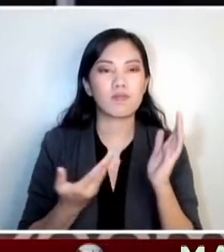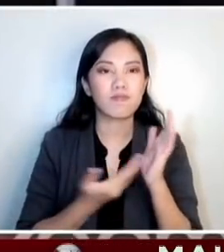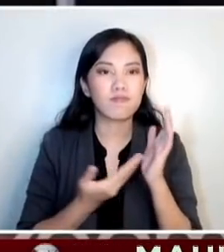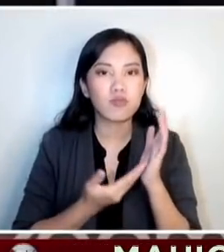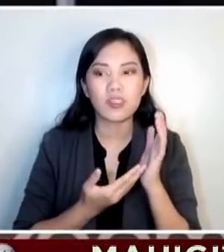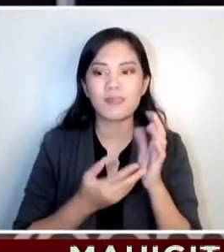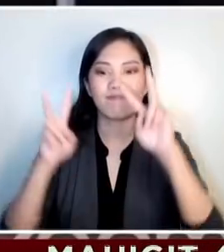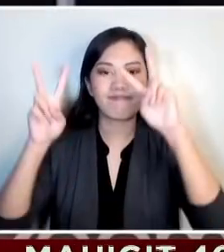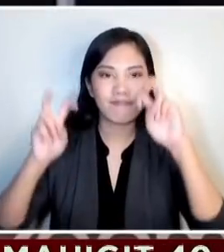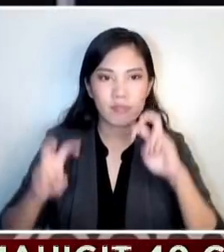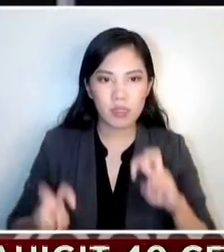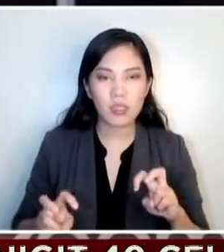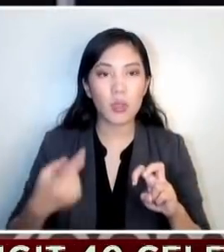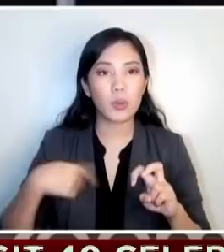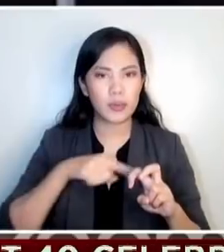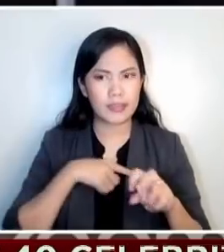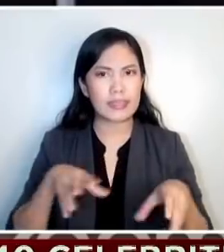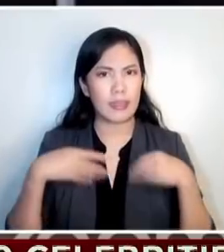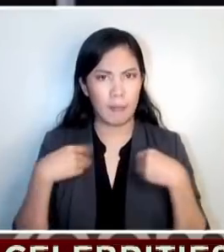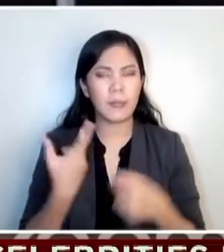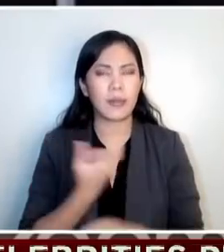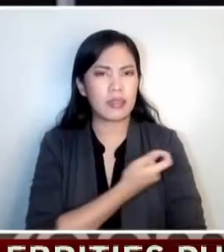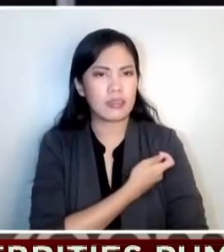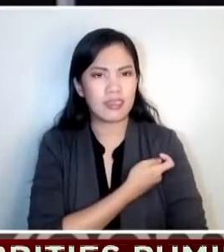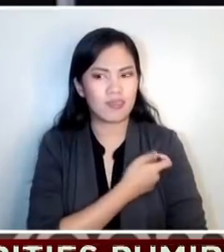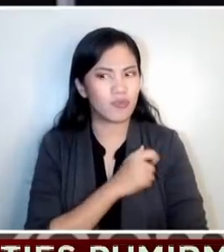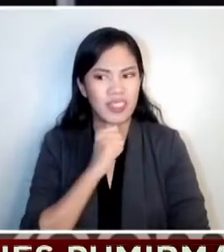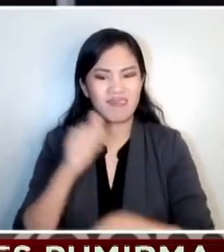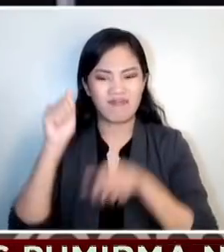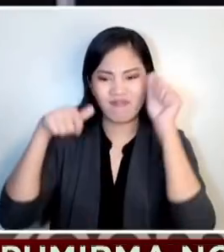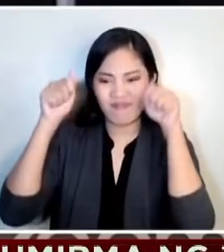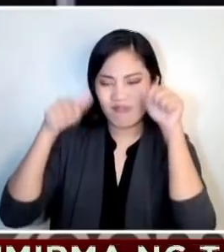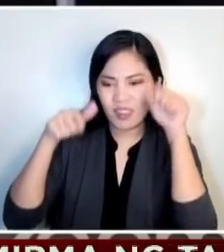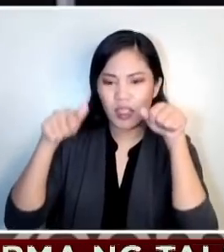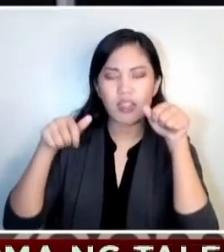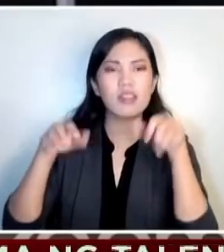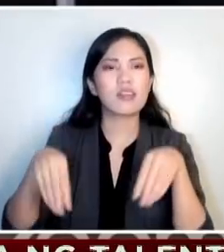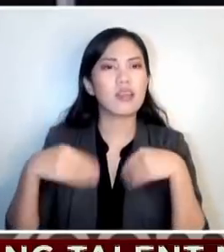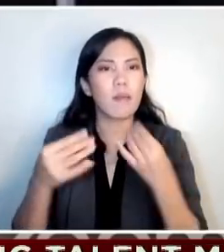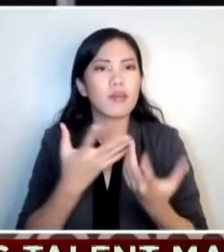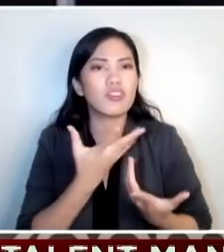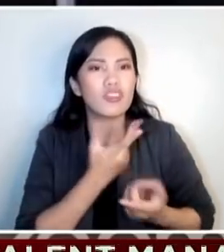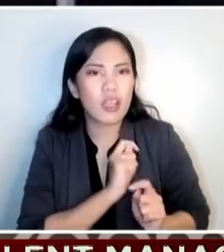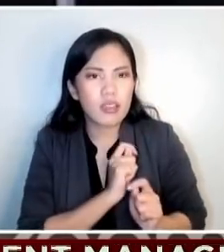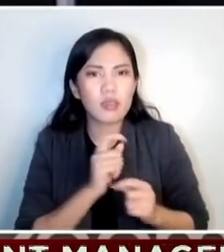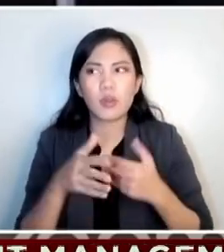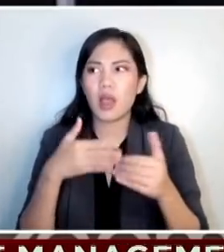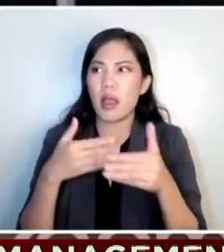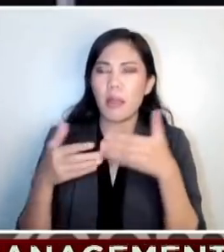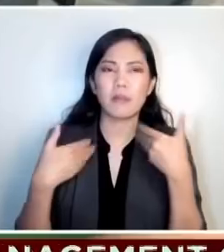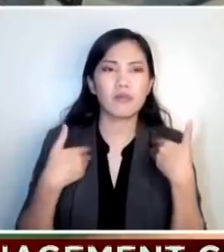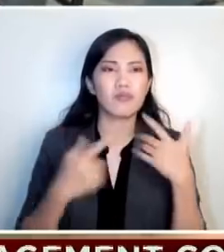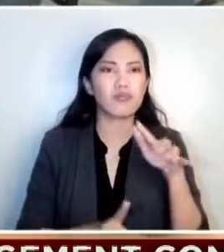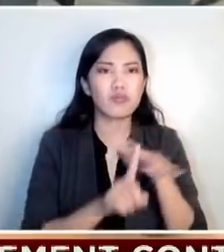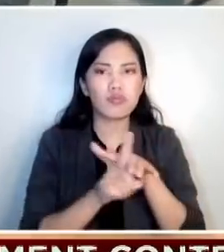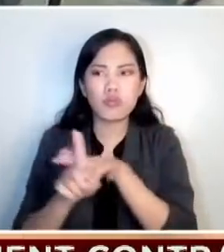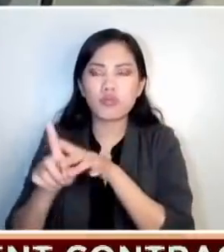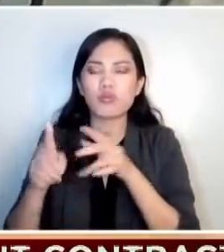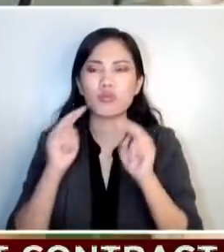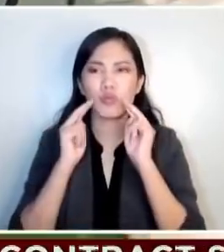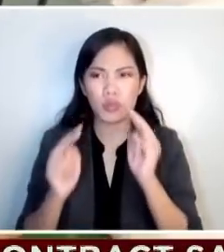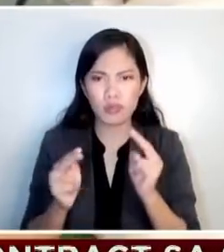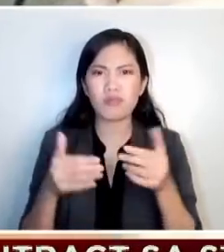vaccine. Let us not be doubtful. Let's give that confidence kahit may mga lumalabas na mga ganitong balita. Giit